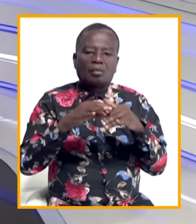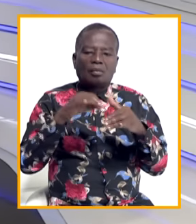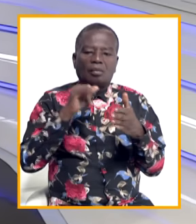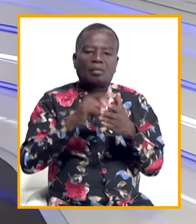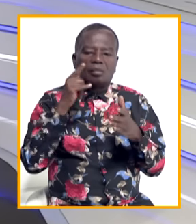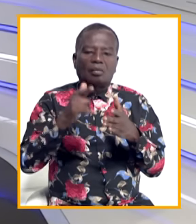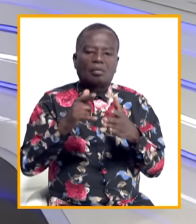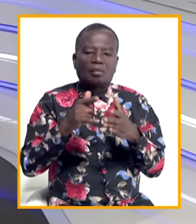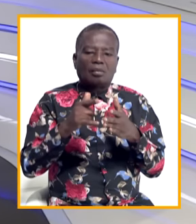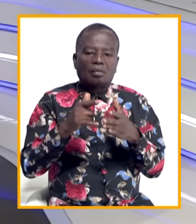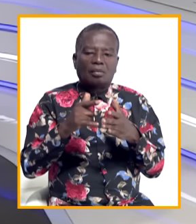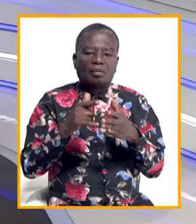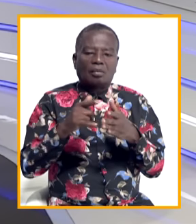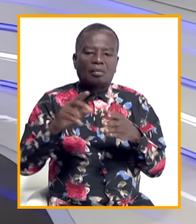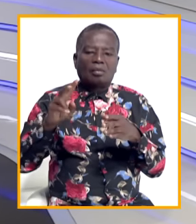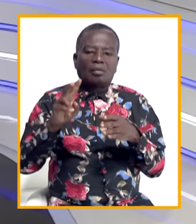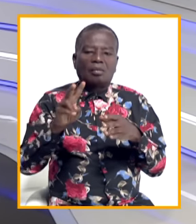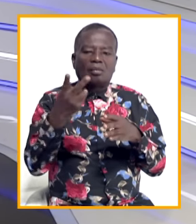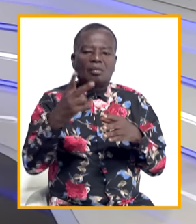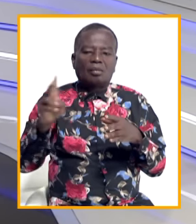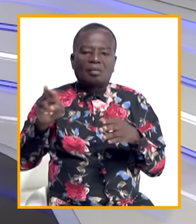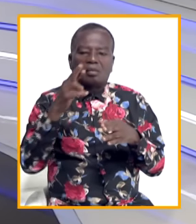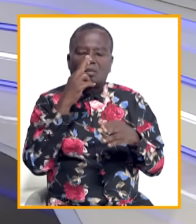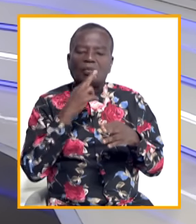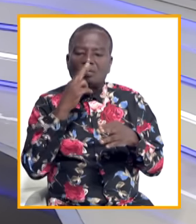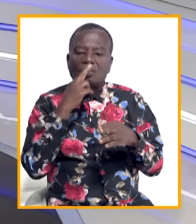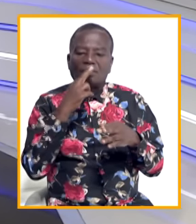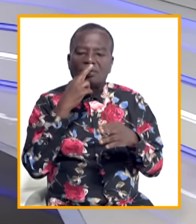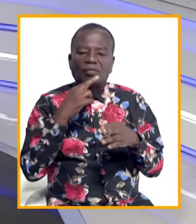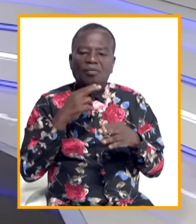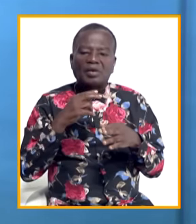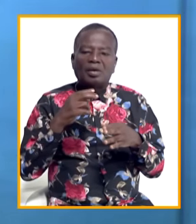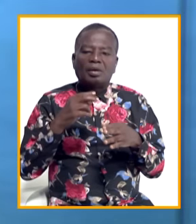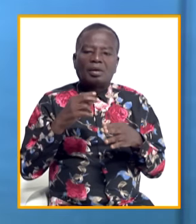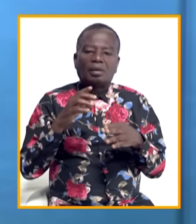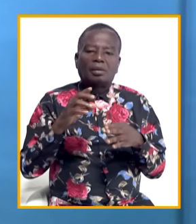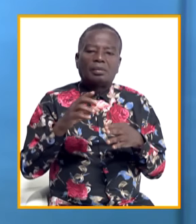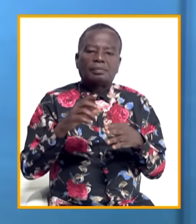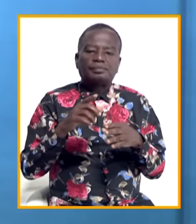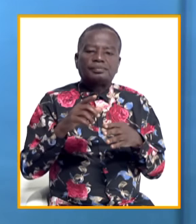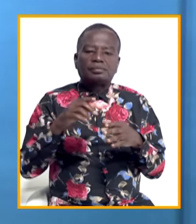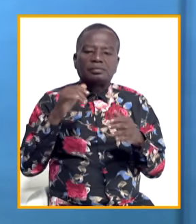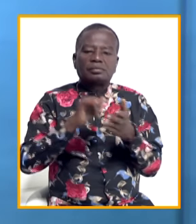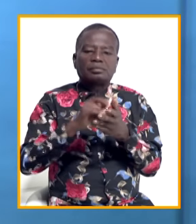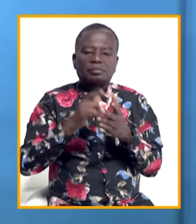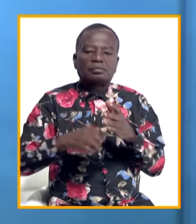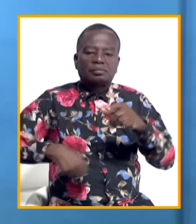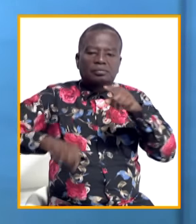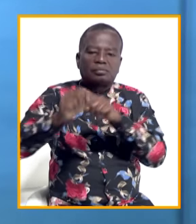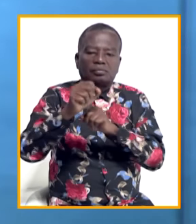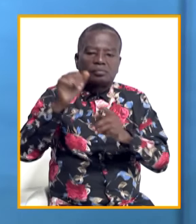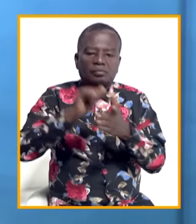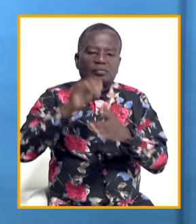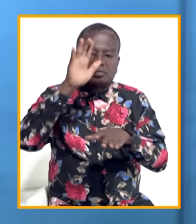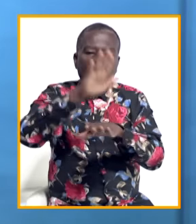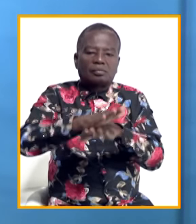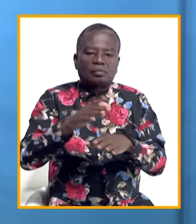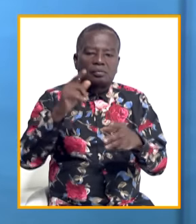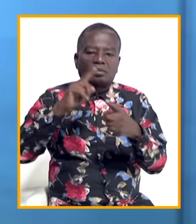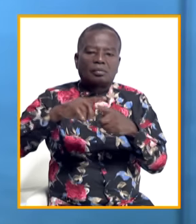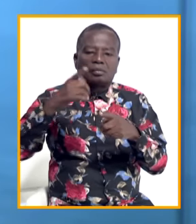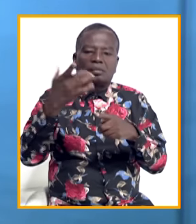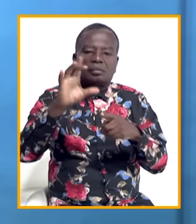alors. Moi, c'est le Real de Madrid. Alors, on parle rapidement donc de Ligue 2, c'est le football. Le choc cet après-midi à partir de